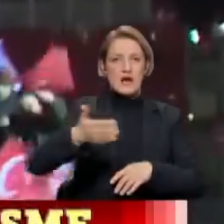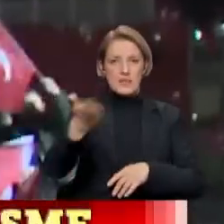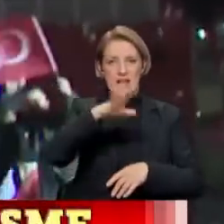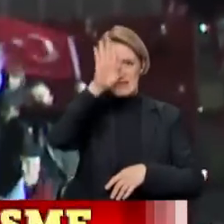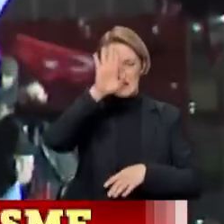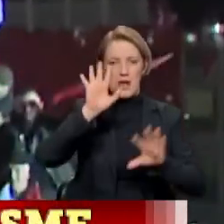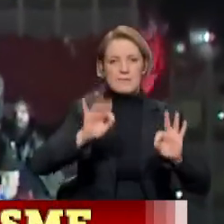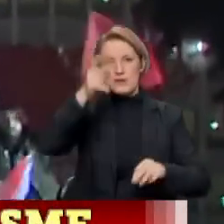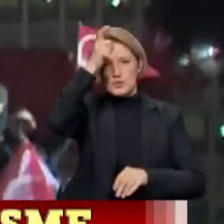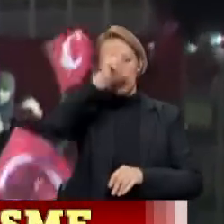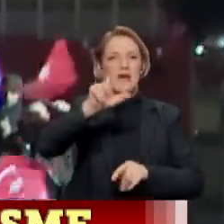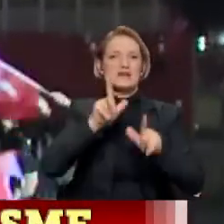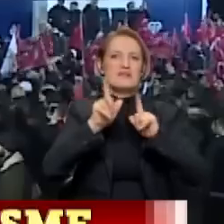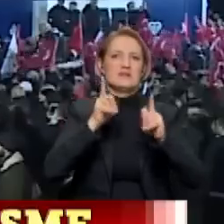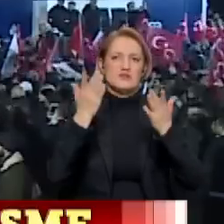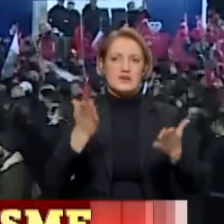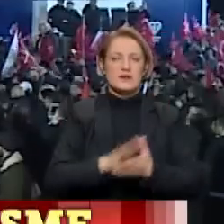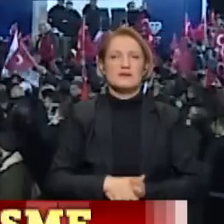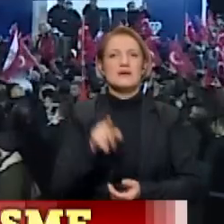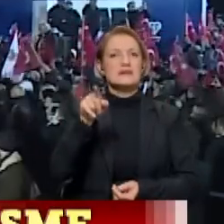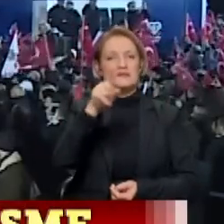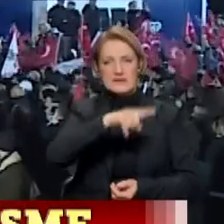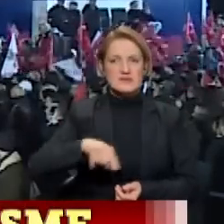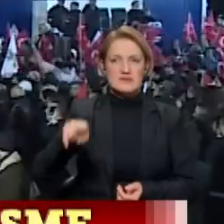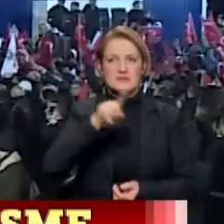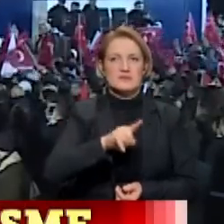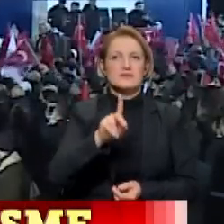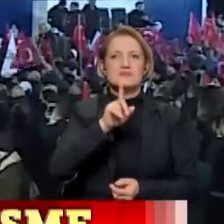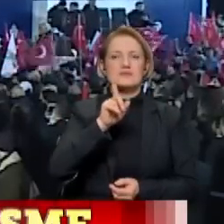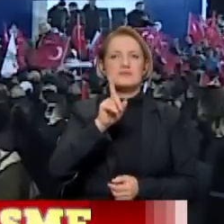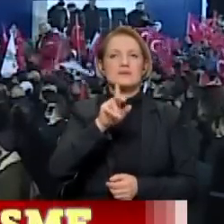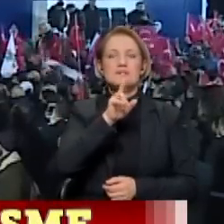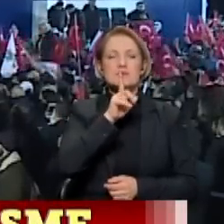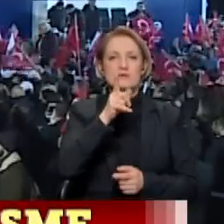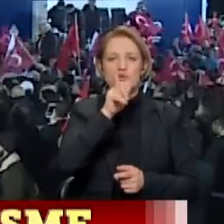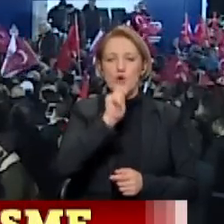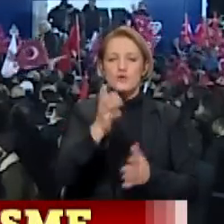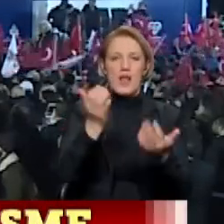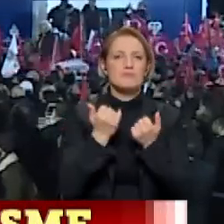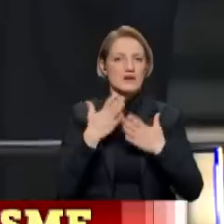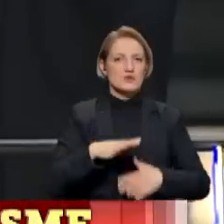İstanbullulara hem de Türkiye'ye seslenecekler. Sizden söz almak istiyorum.